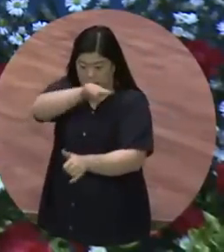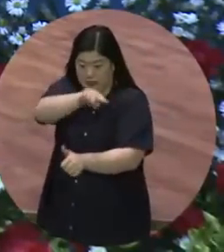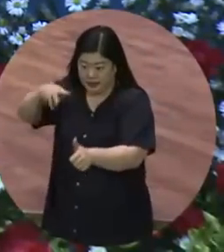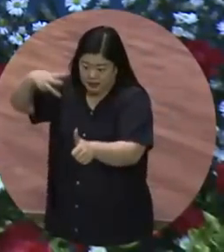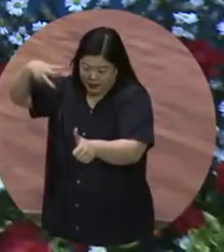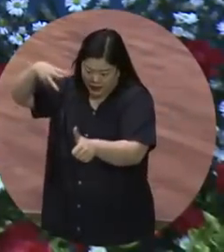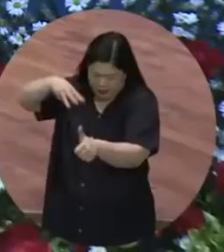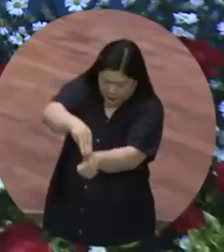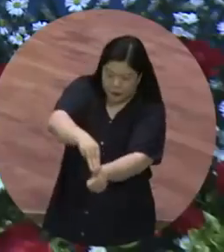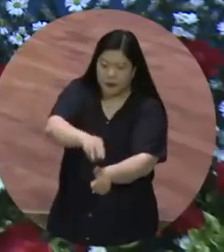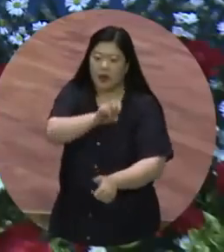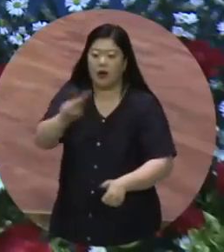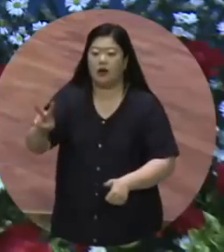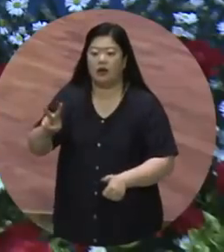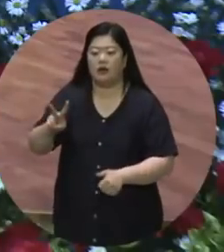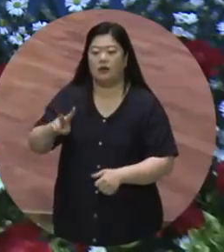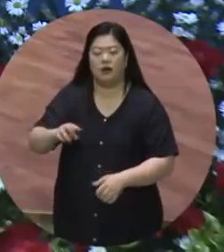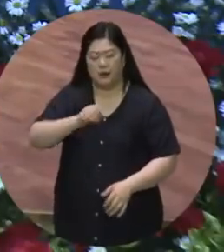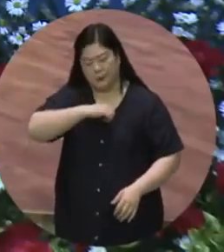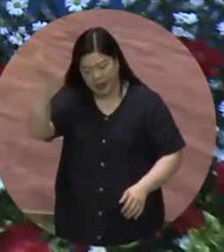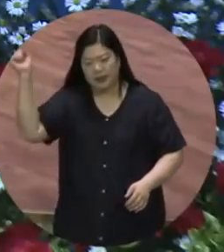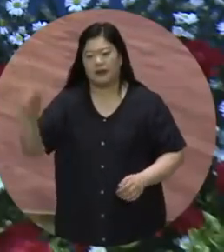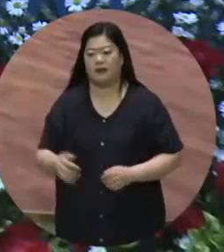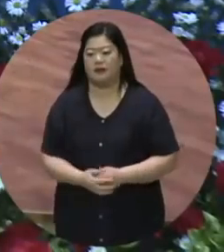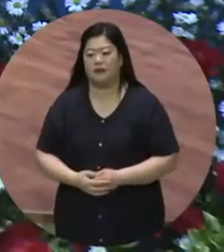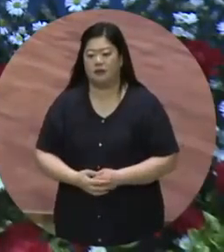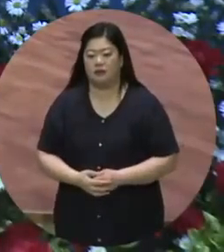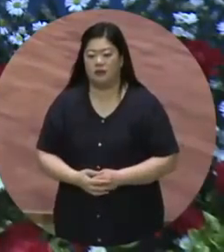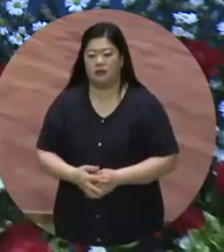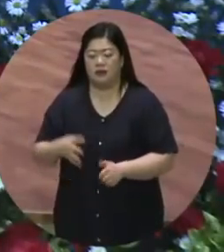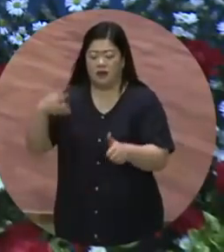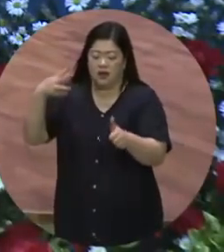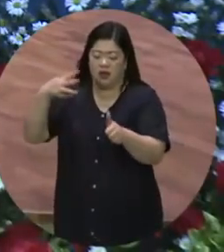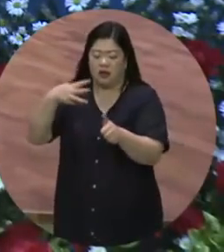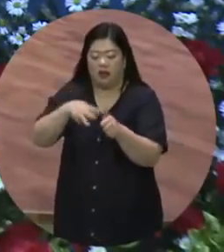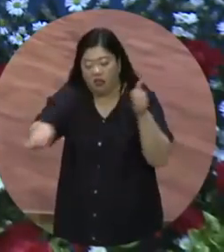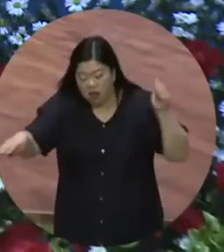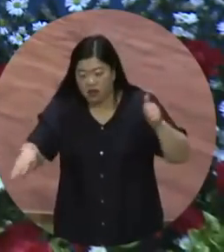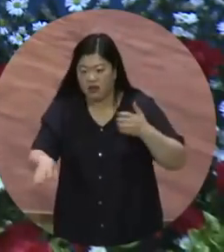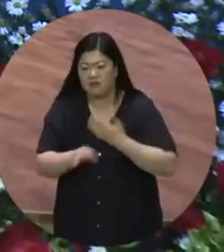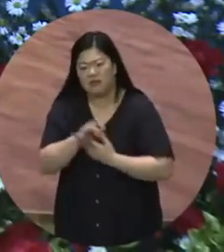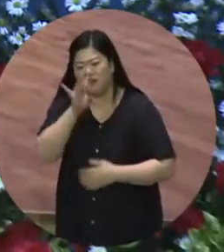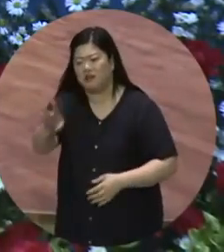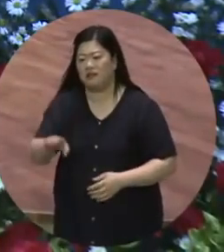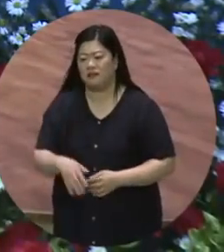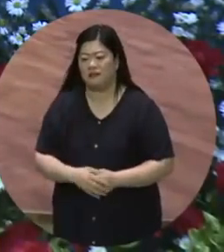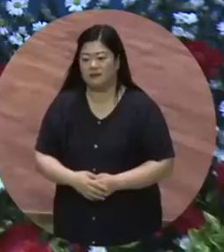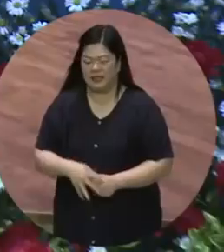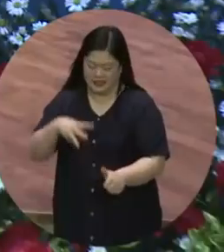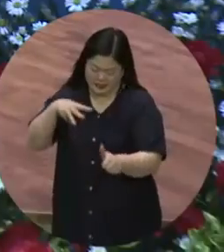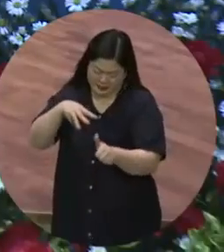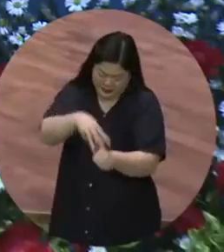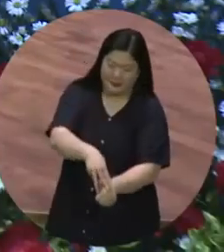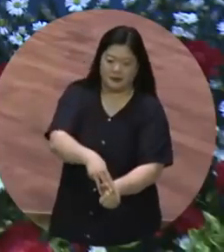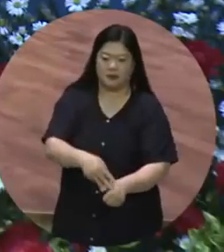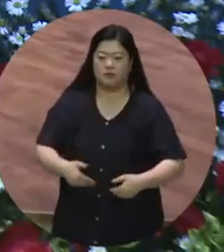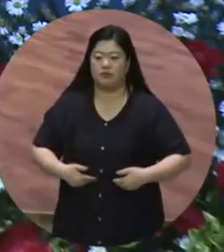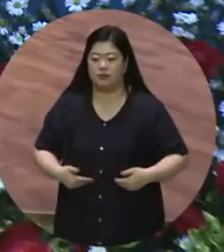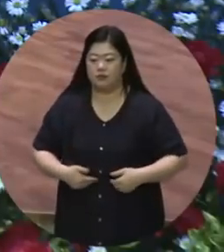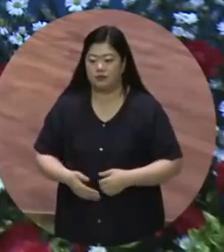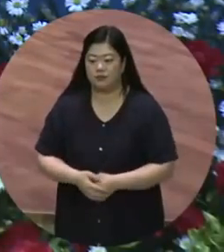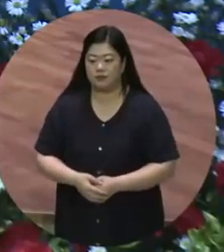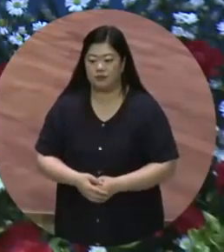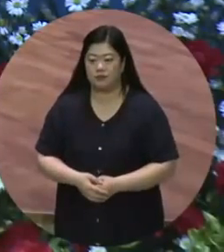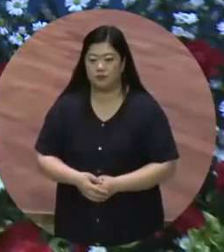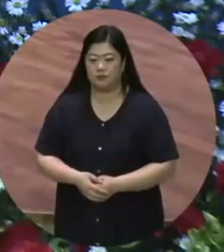된다. 나뿌리 된다. 그래야 고생 덜 하는 거예요. 오늘 우리 보니까